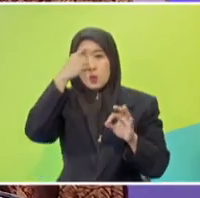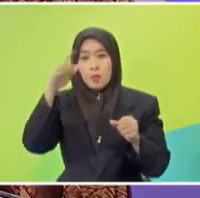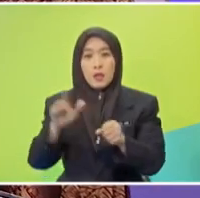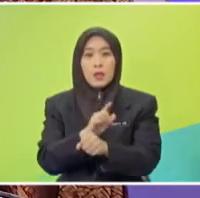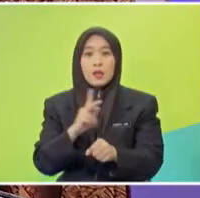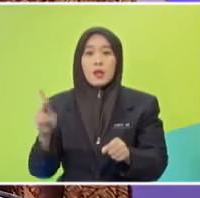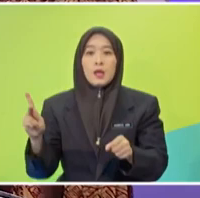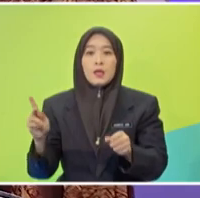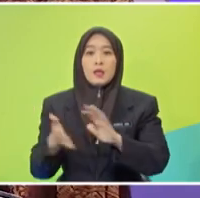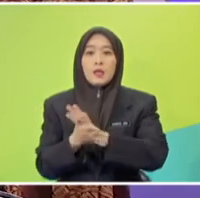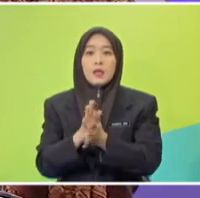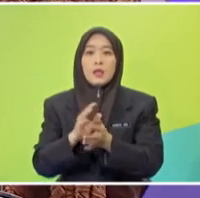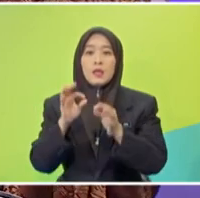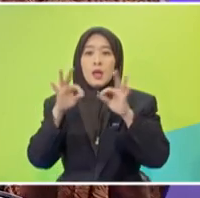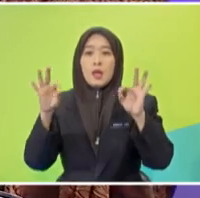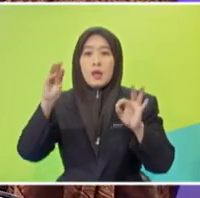ayat majmu